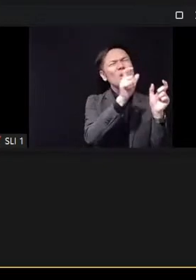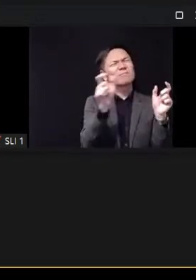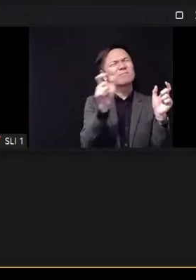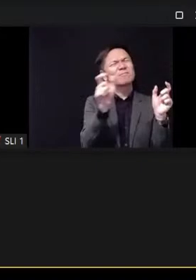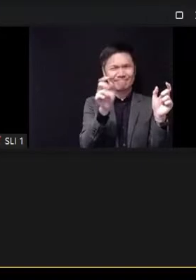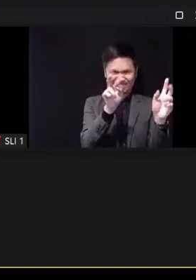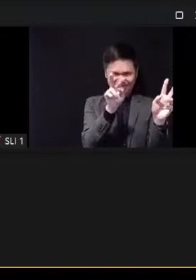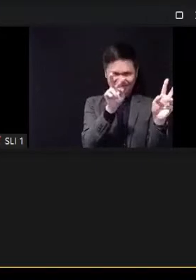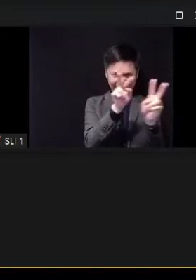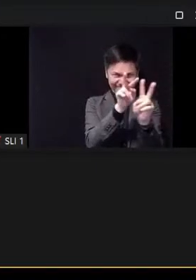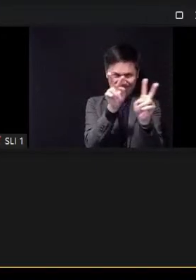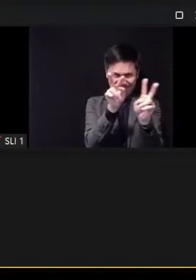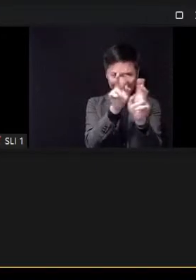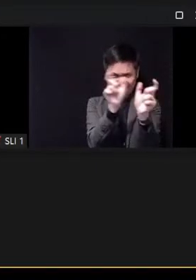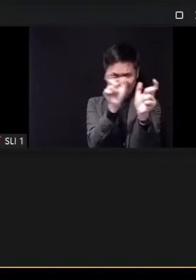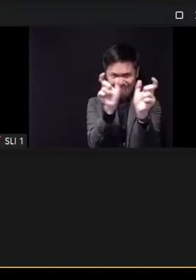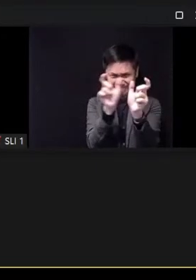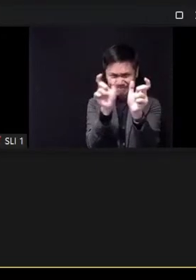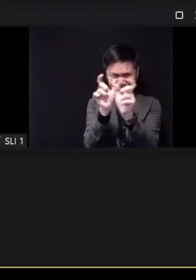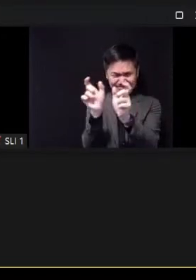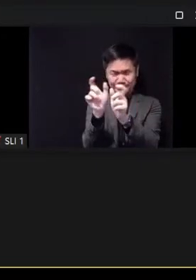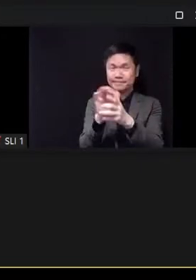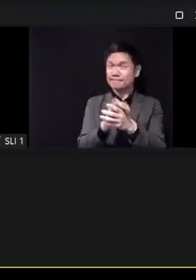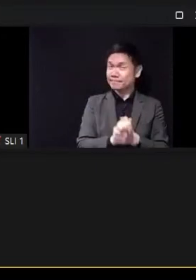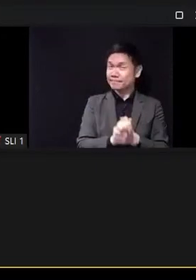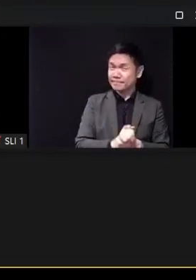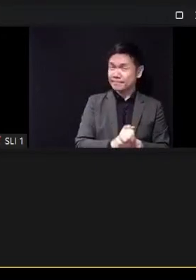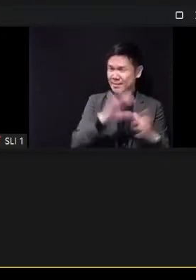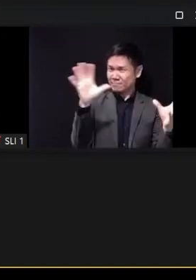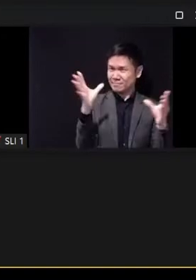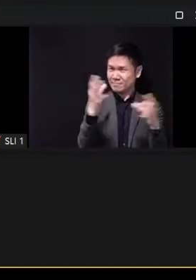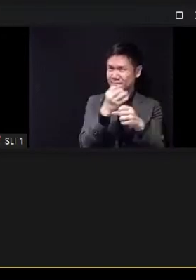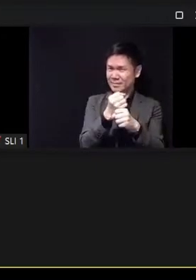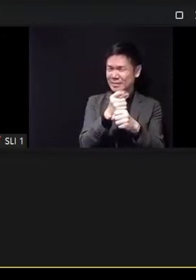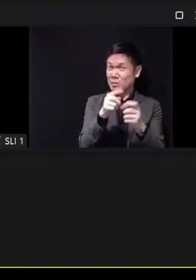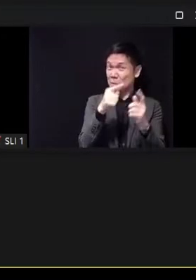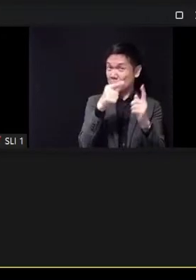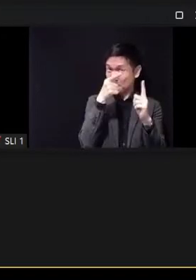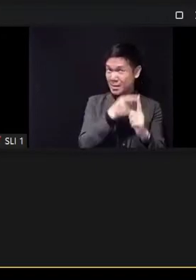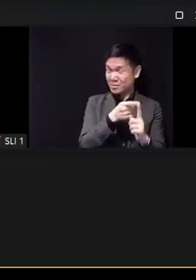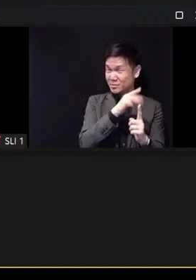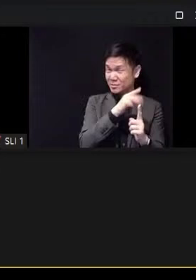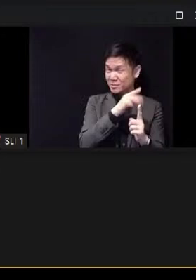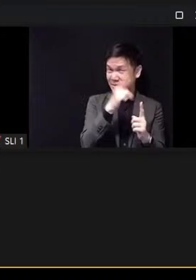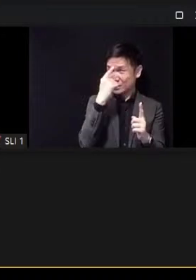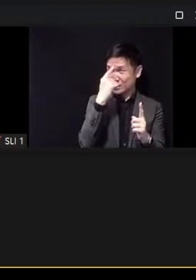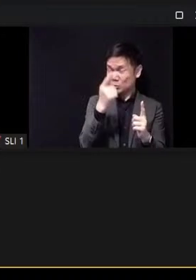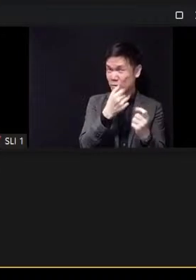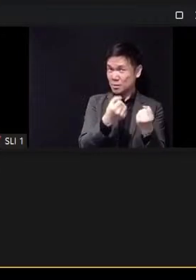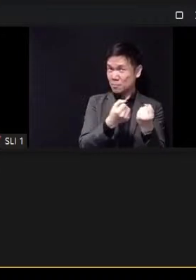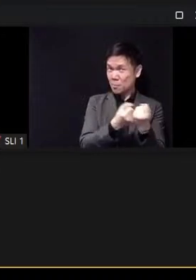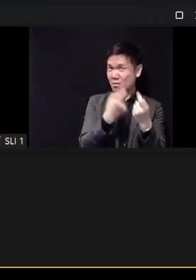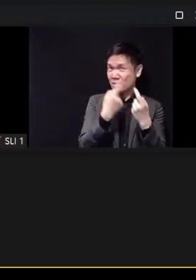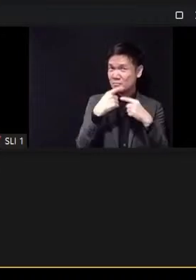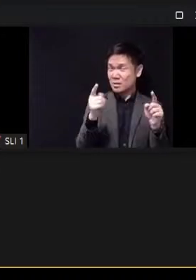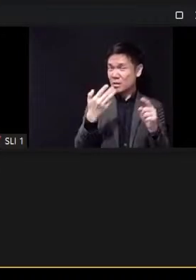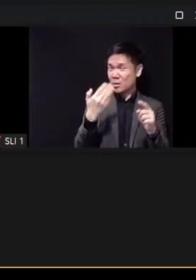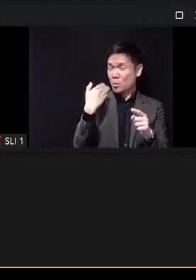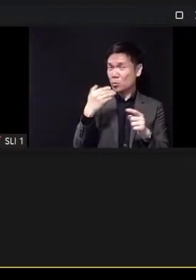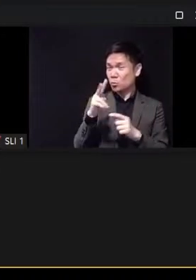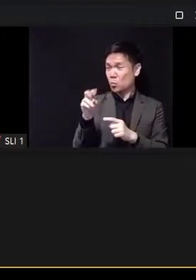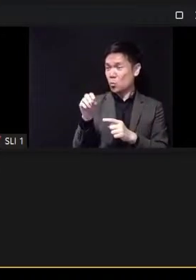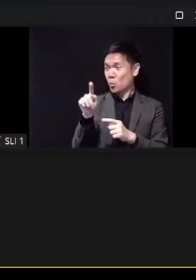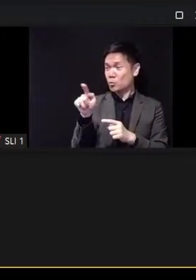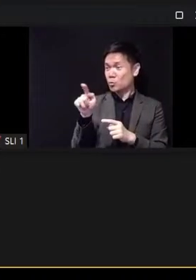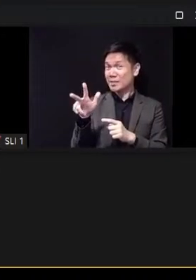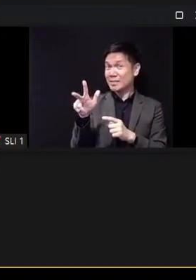как страны, которые в 2013 году подписали Министерскую декларацию, так и страны, которые ее не подписали, и таким